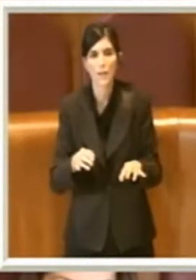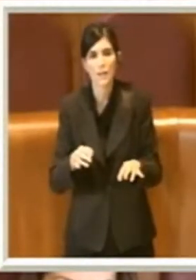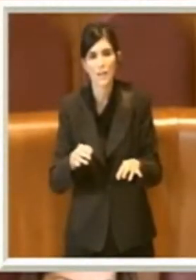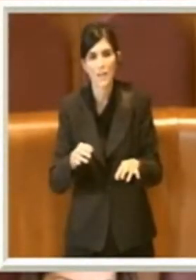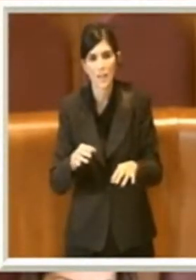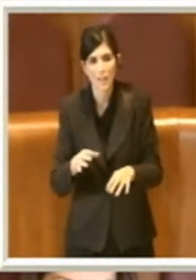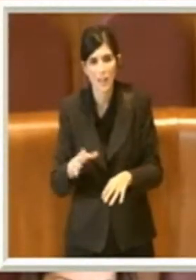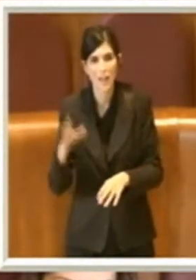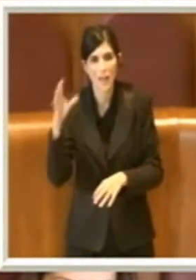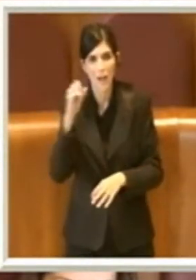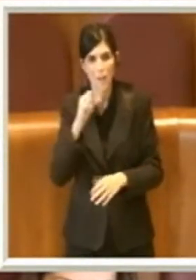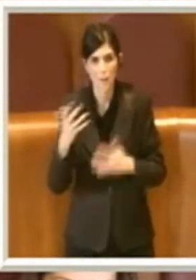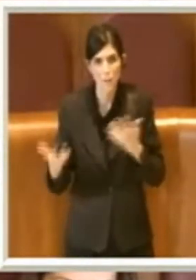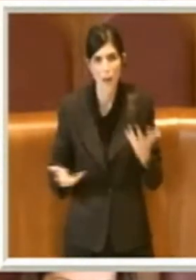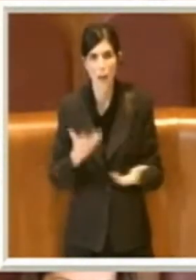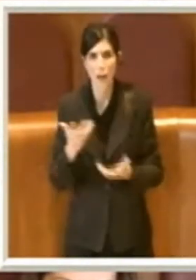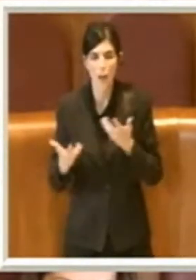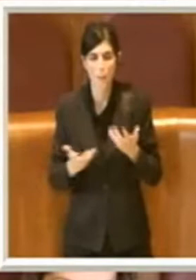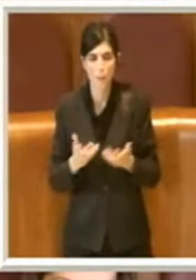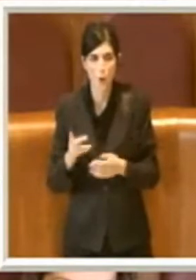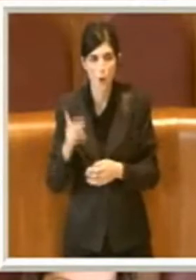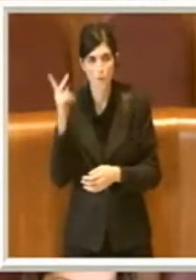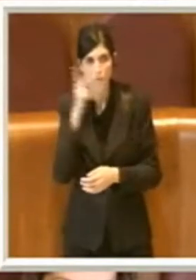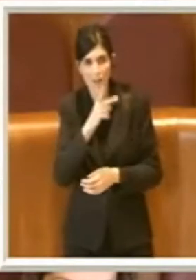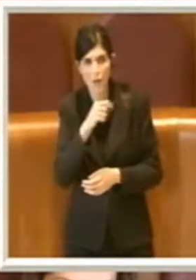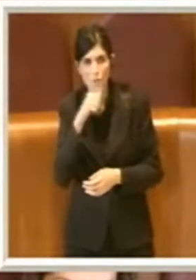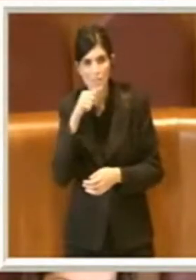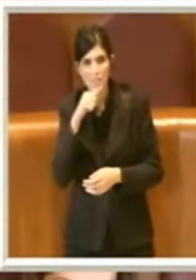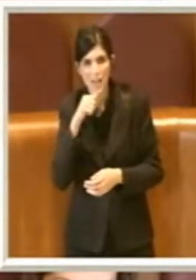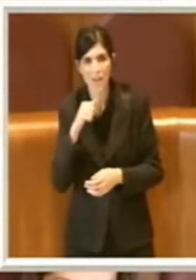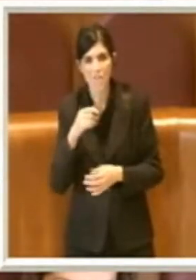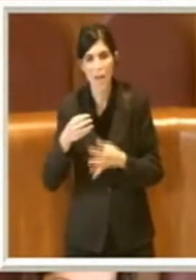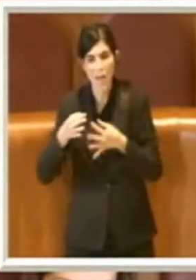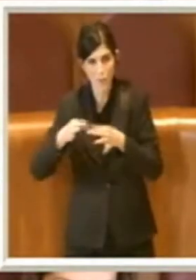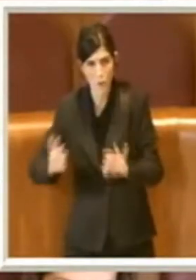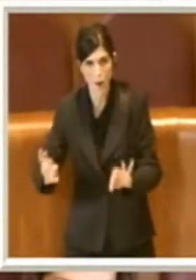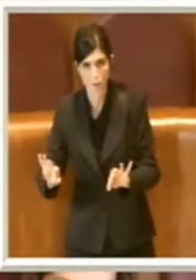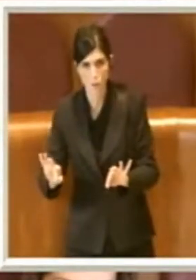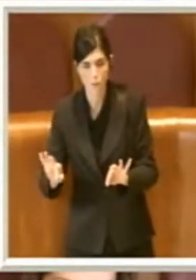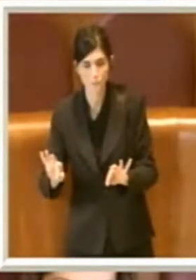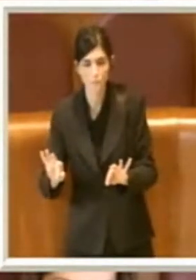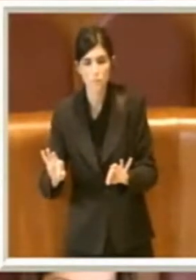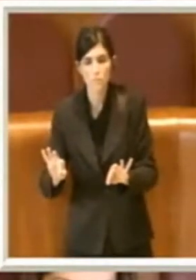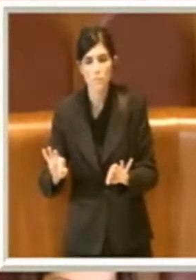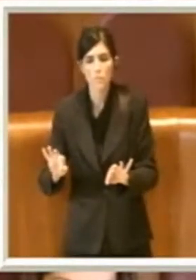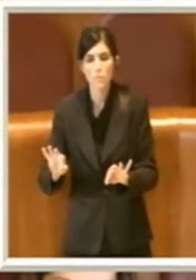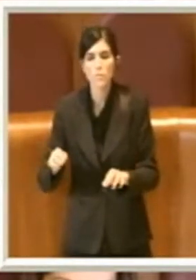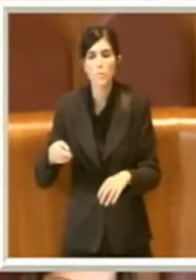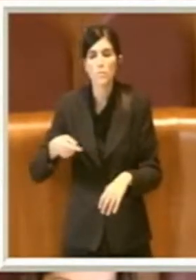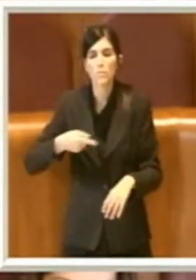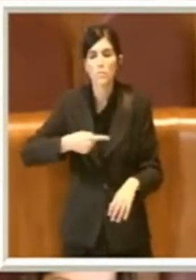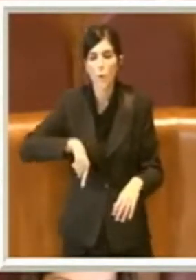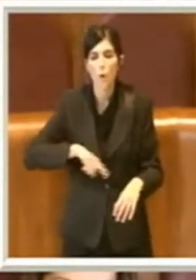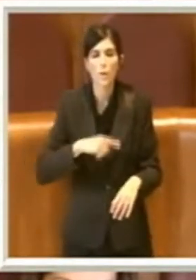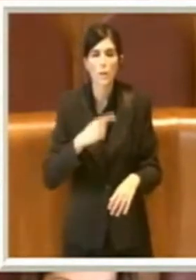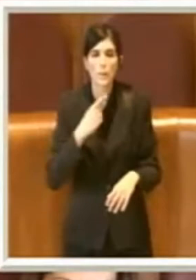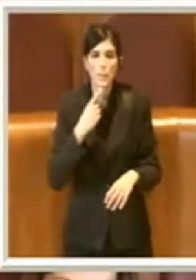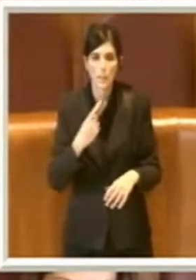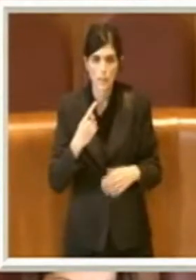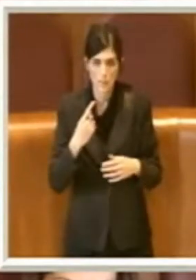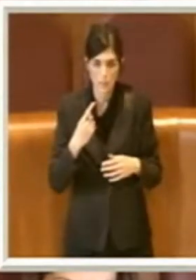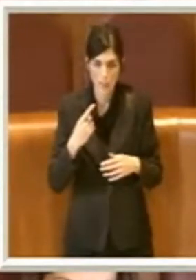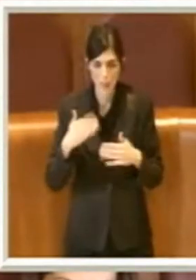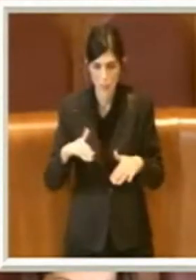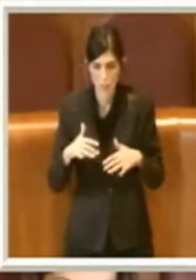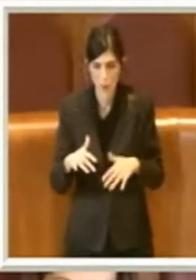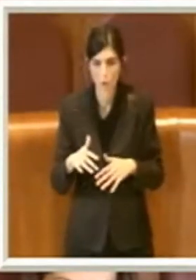sempre rientrare nei limiti della educazione. Quindi l'assunto l'abbiamo detto. Le premesse